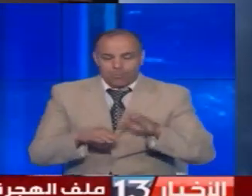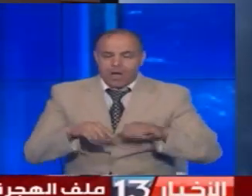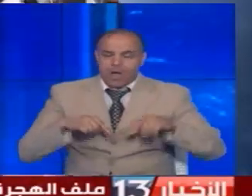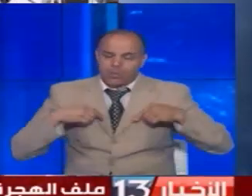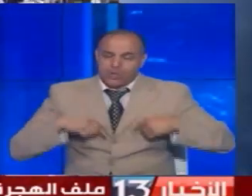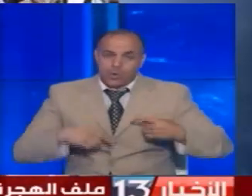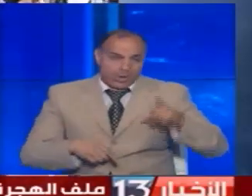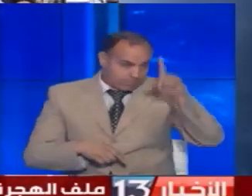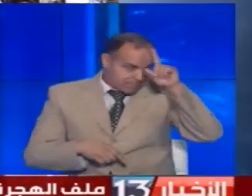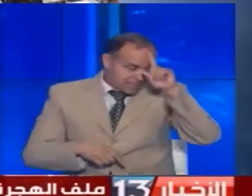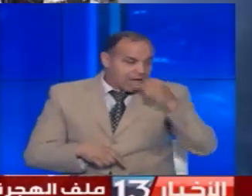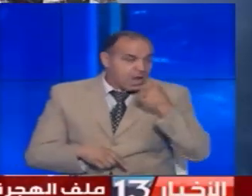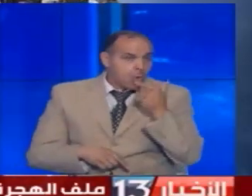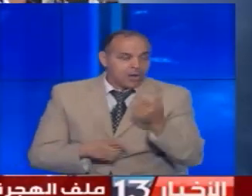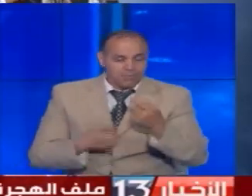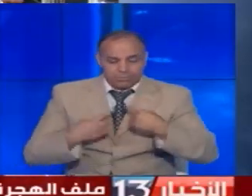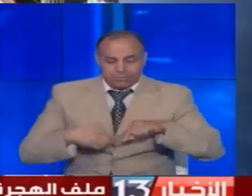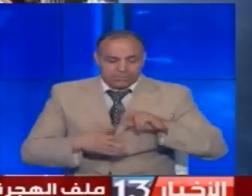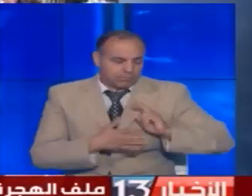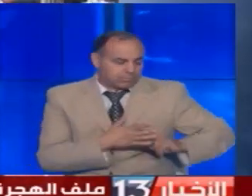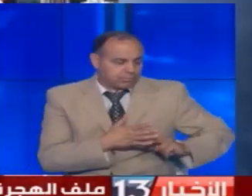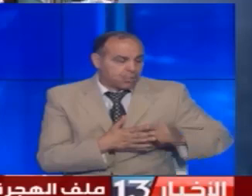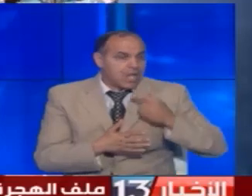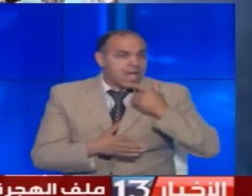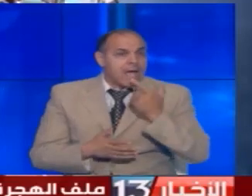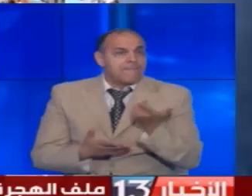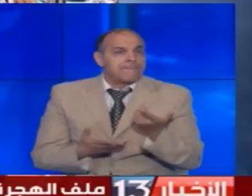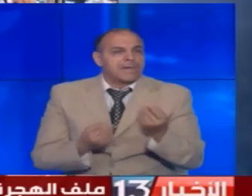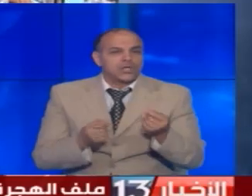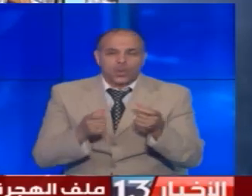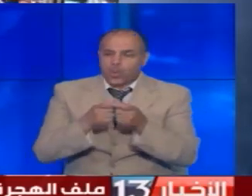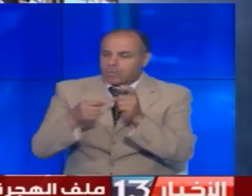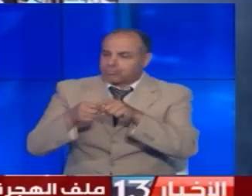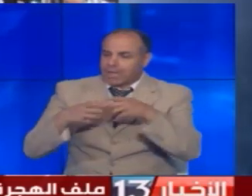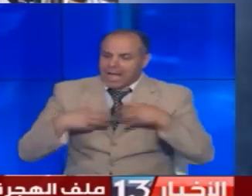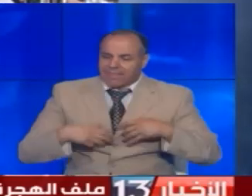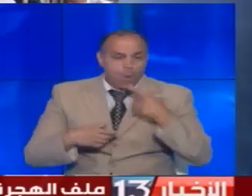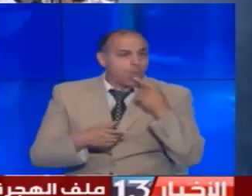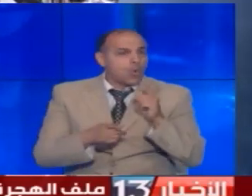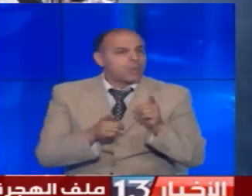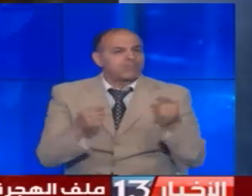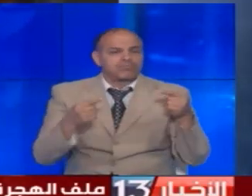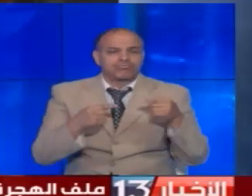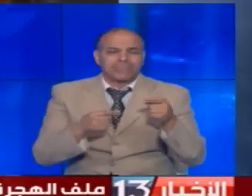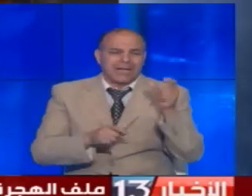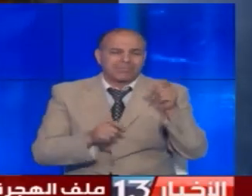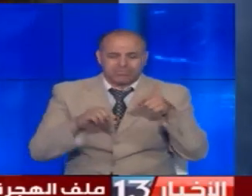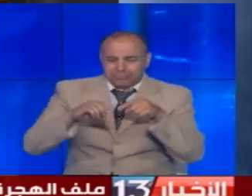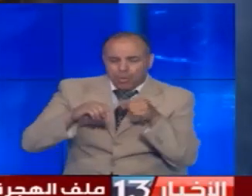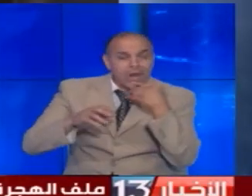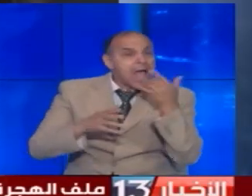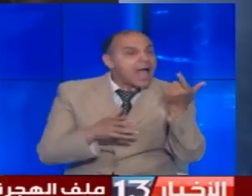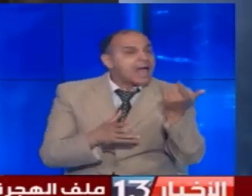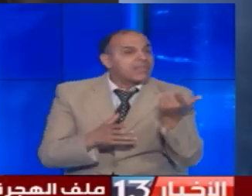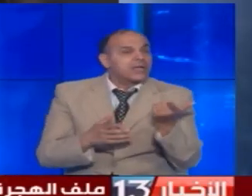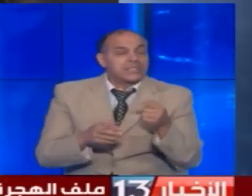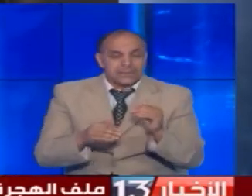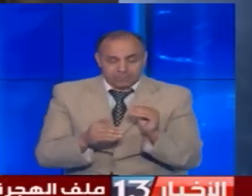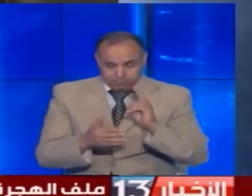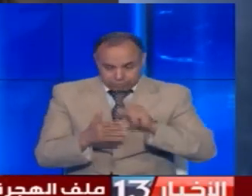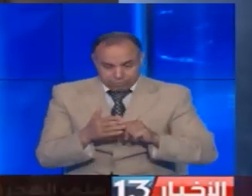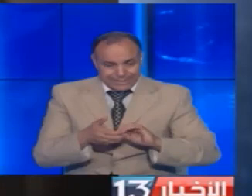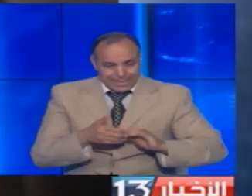الألمانية أنجيلا ميركل إلى عقد اتفاقات بين عديد الدول الأعضاء لمواجهة ملف الهجرة والذي لم يحرز